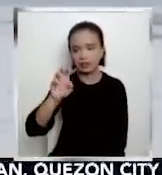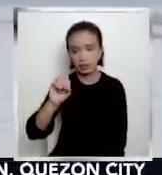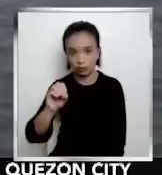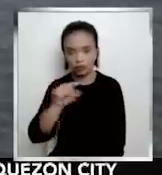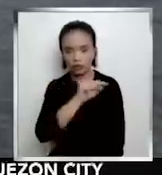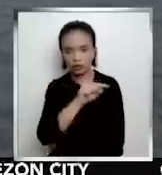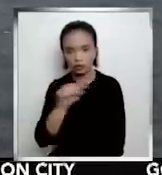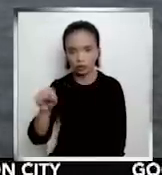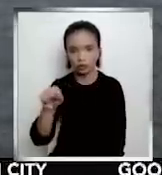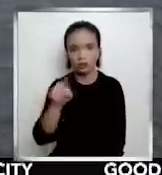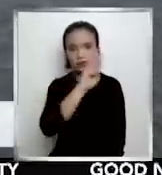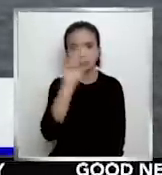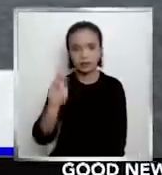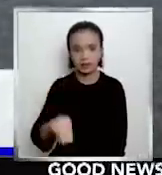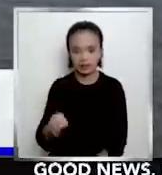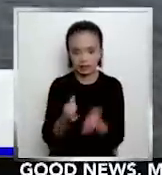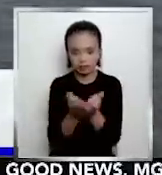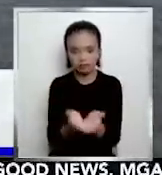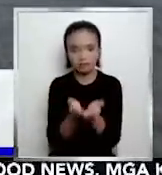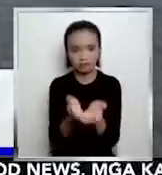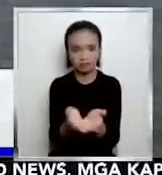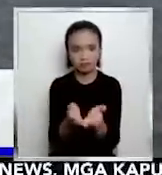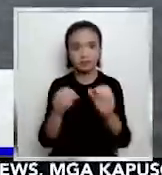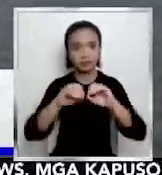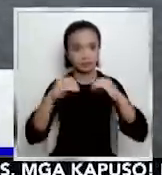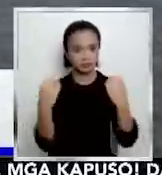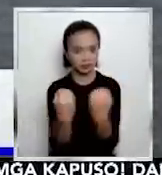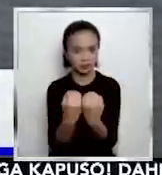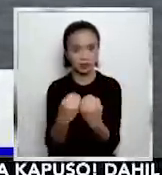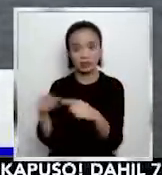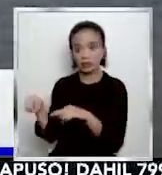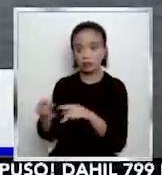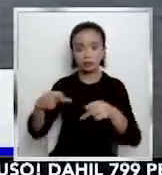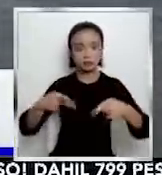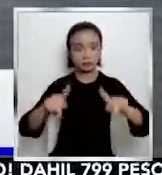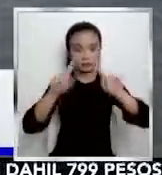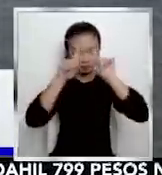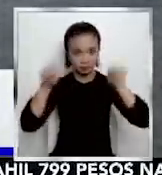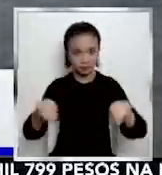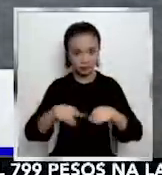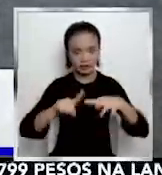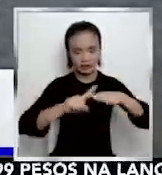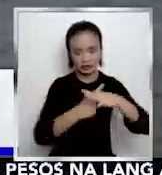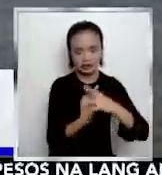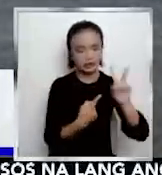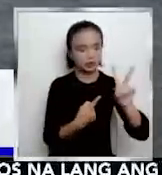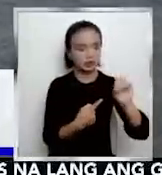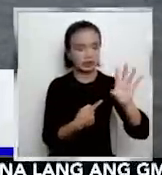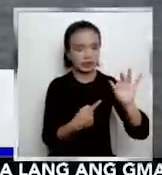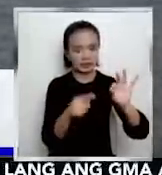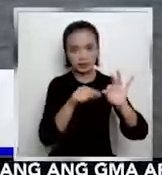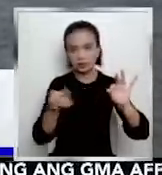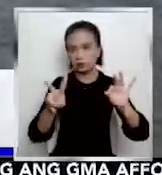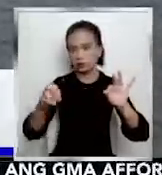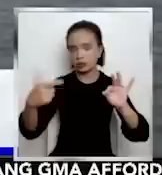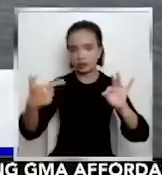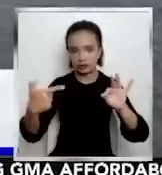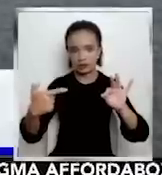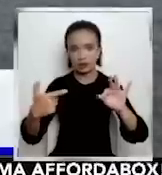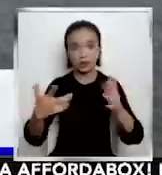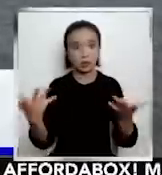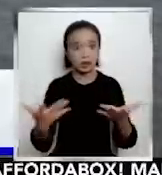Club. Ang permit para sa mga ito na kumpleto mula 2019 hanggang 2021 sa ilalim ng Duterte